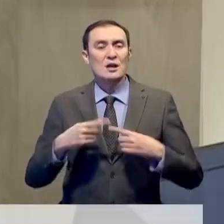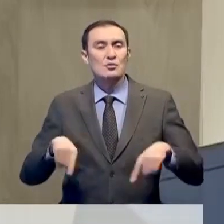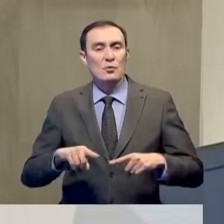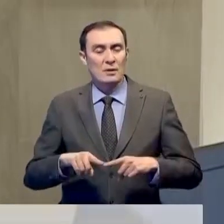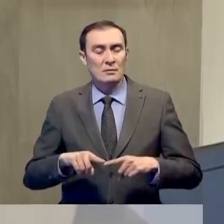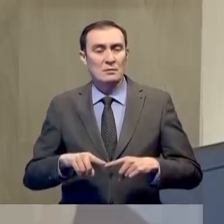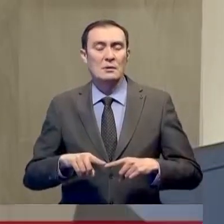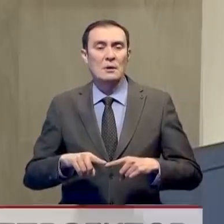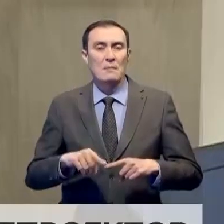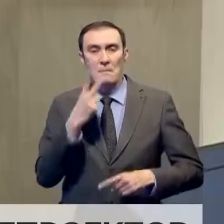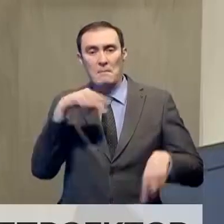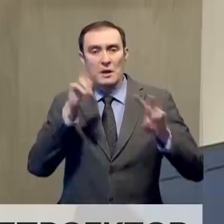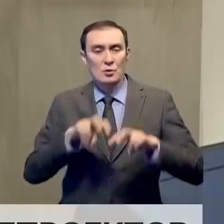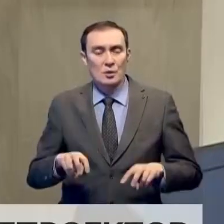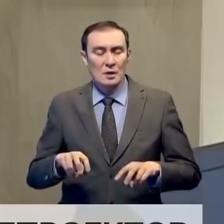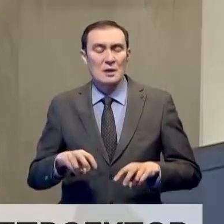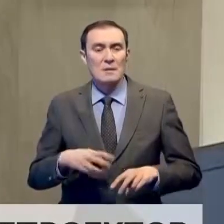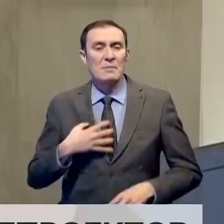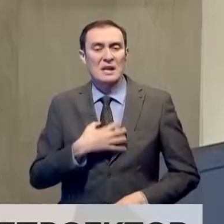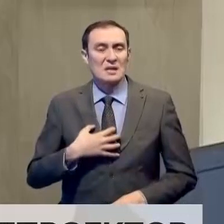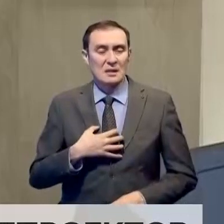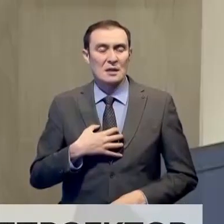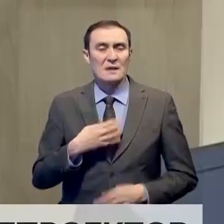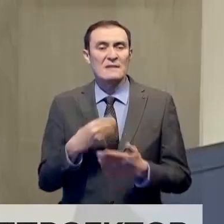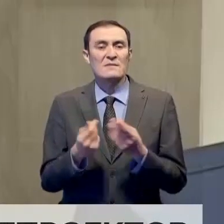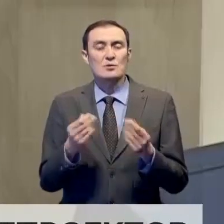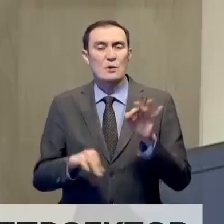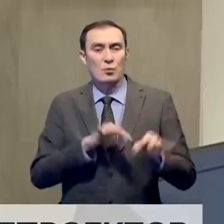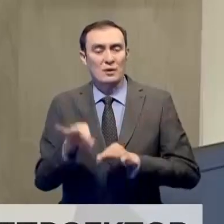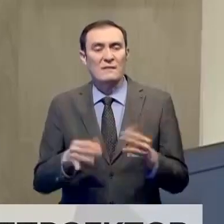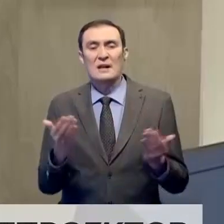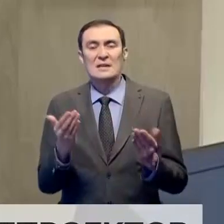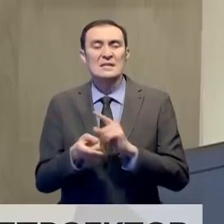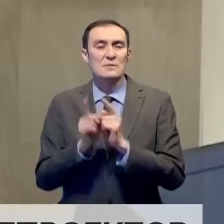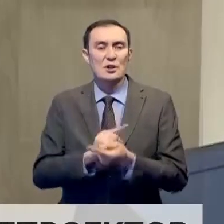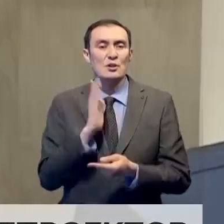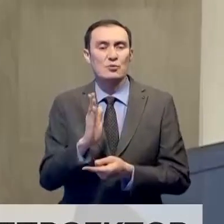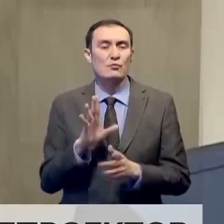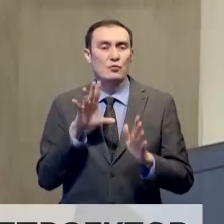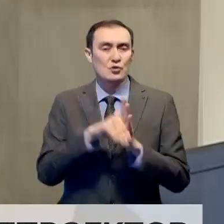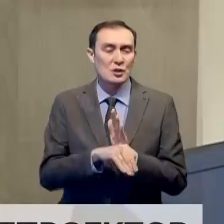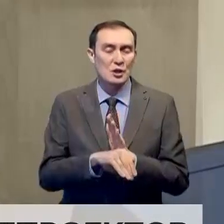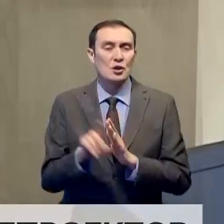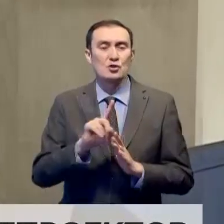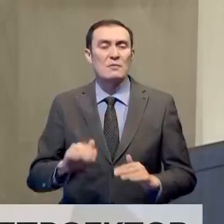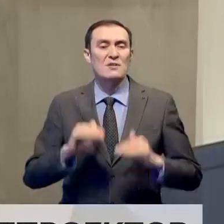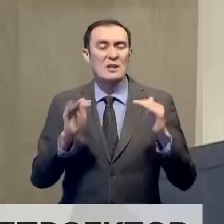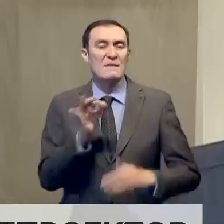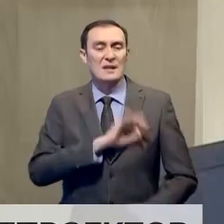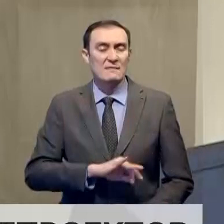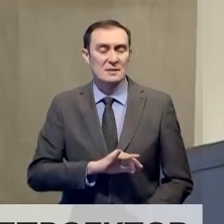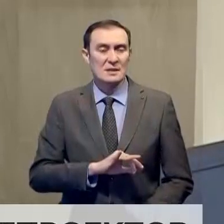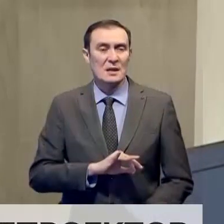организован мониторинг приоритетных инвестиционных проектов, какие изменения будут внесены для повышения